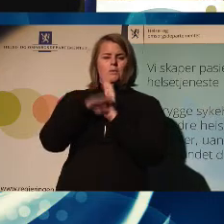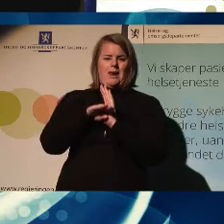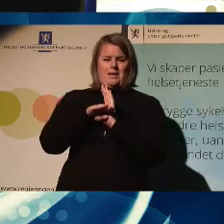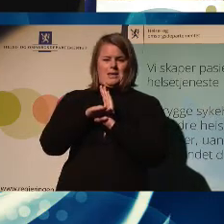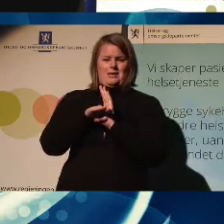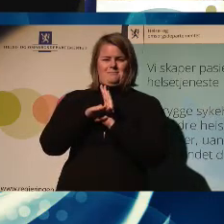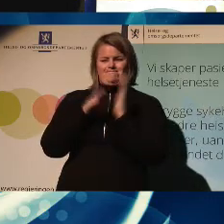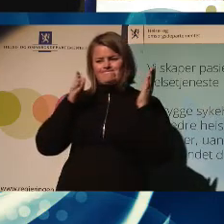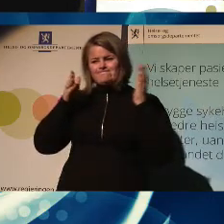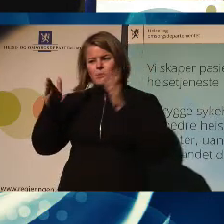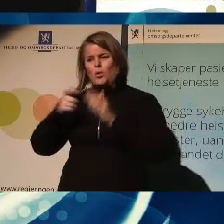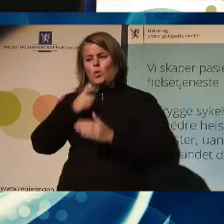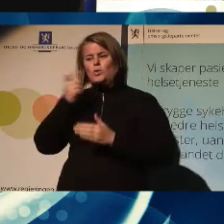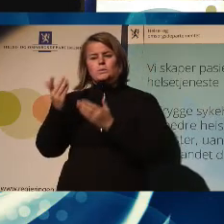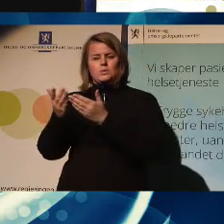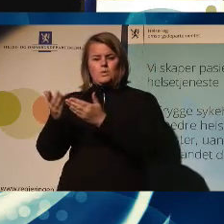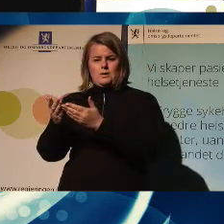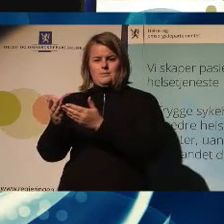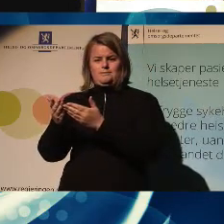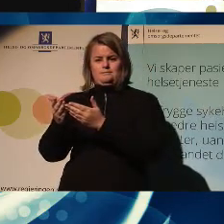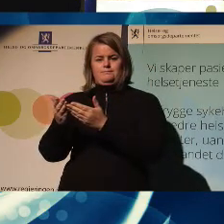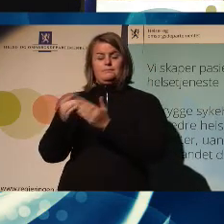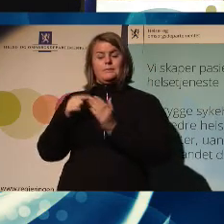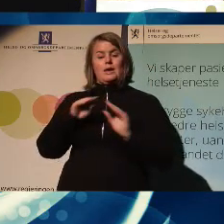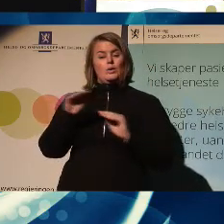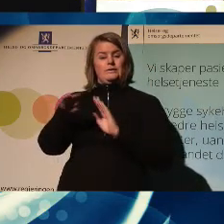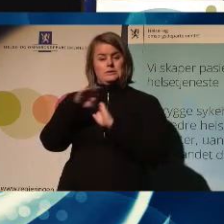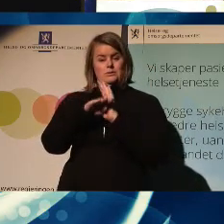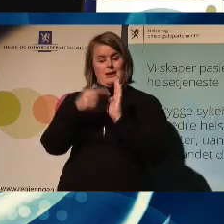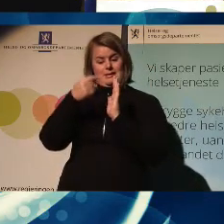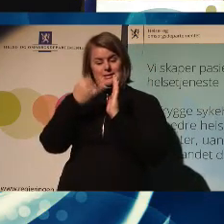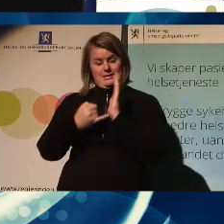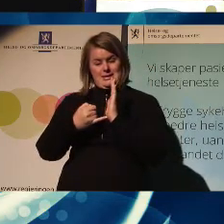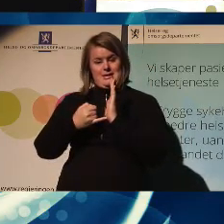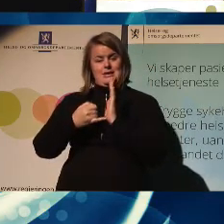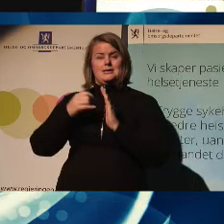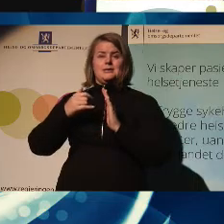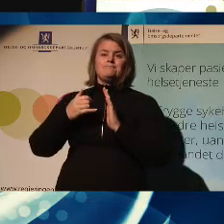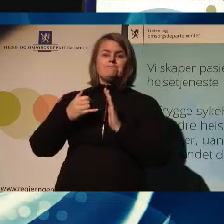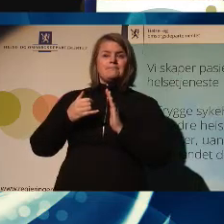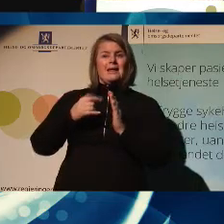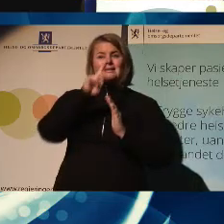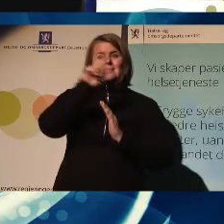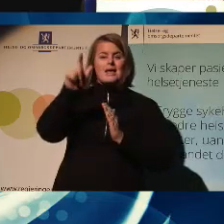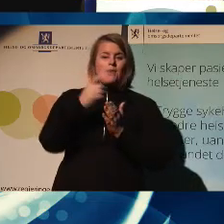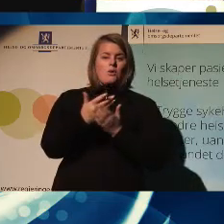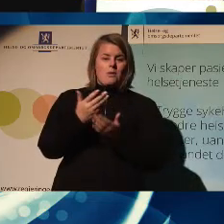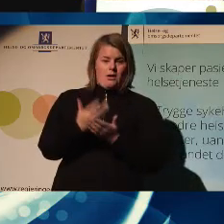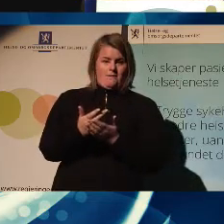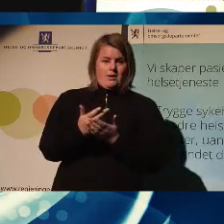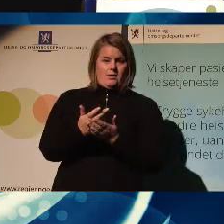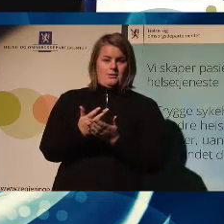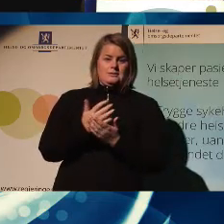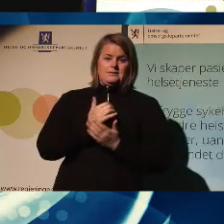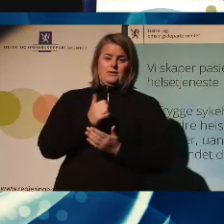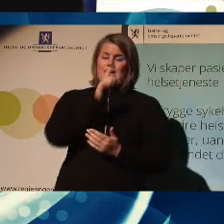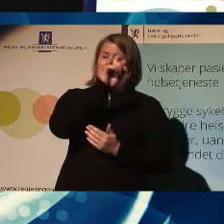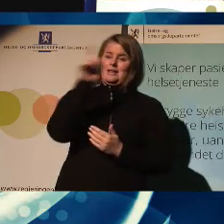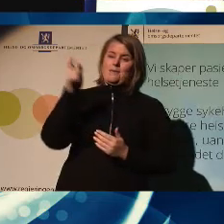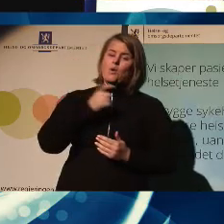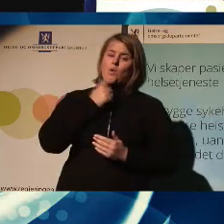er et undervisningsopplegg som baserer seg på temaoppgaver rundt tematikken ungdom og